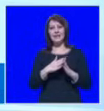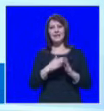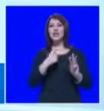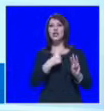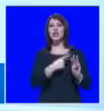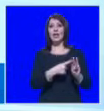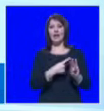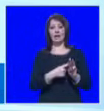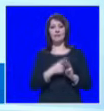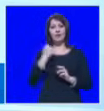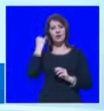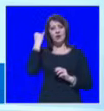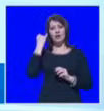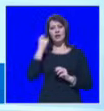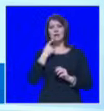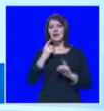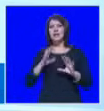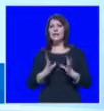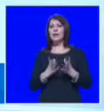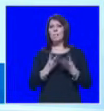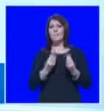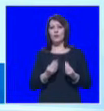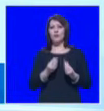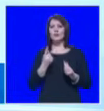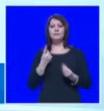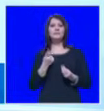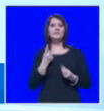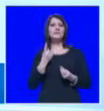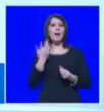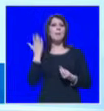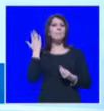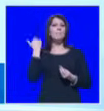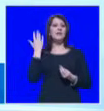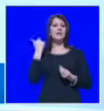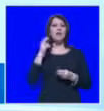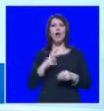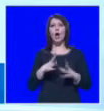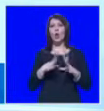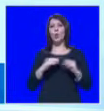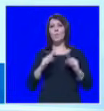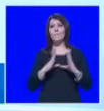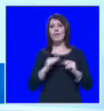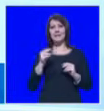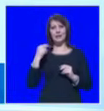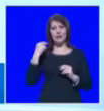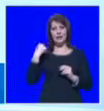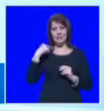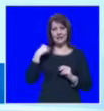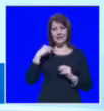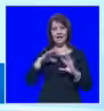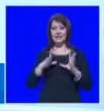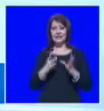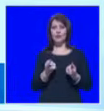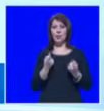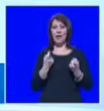Идеята започна заедно с Дачен Чолош, бившия румънски премиер, заедно с гръцки